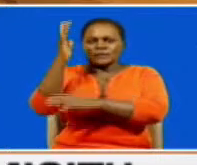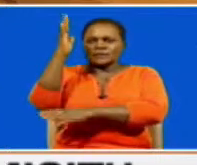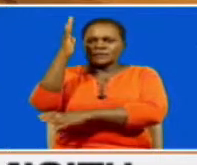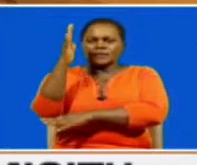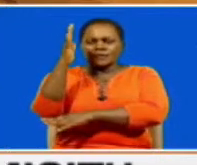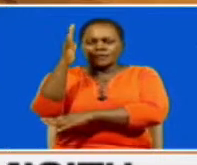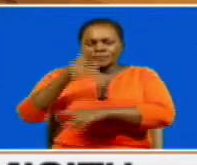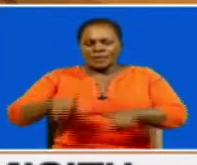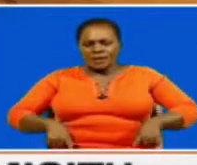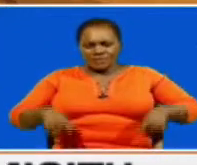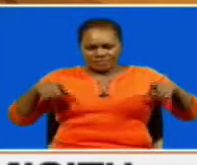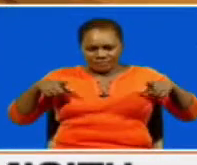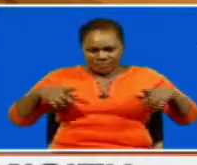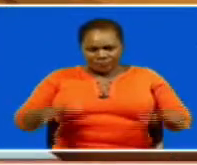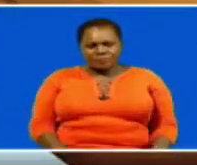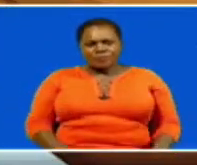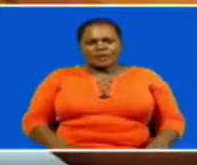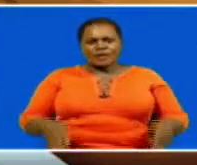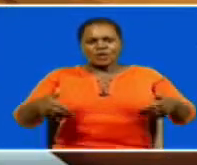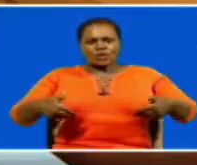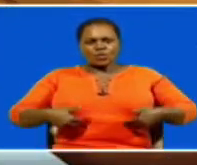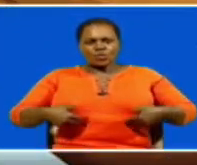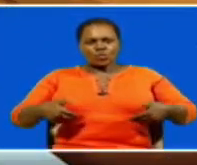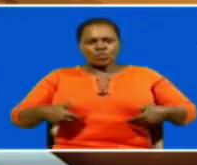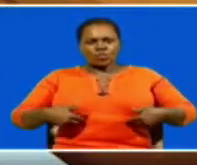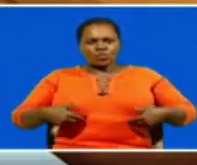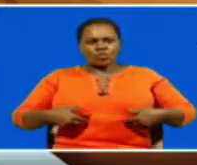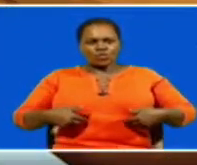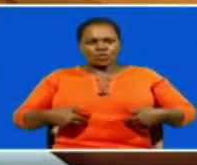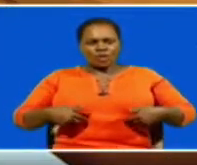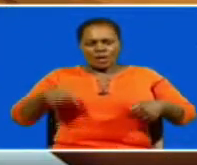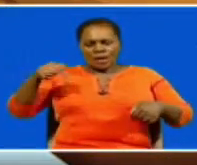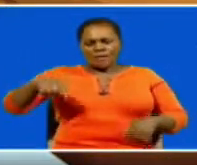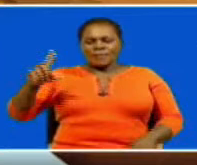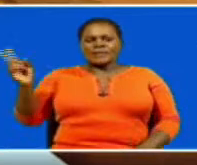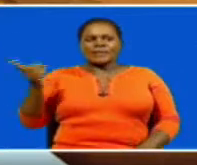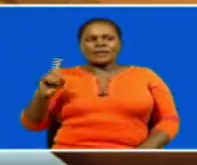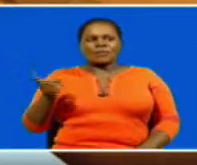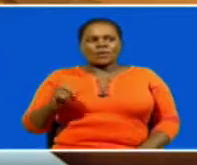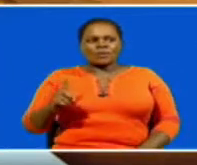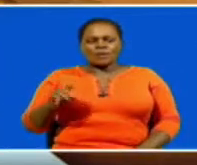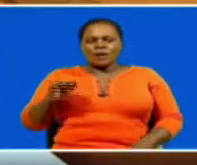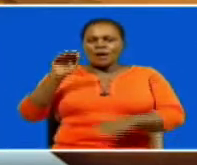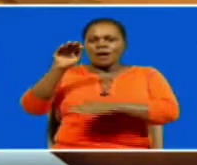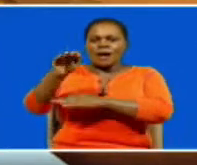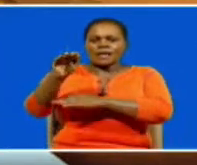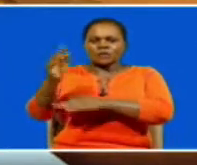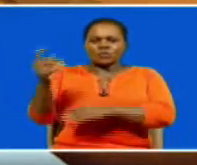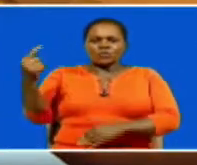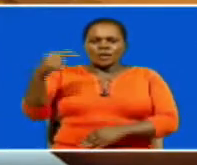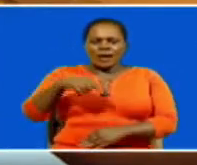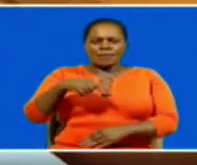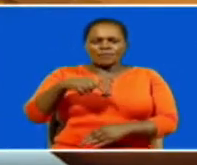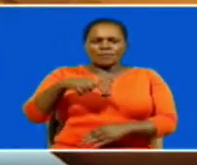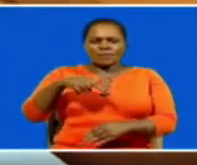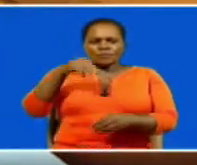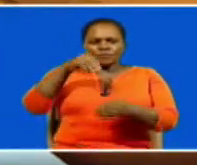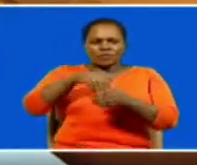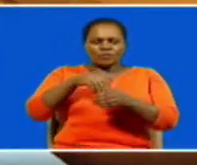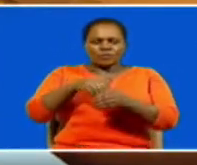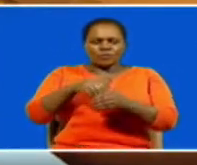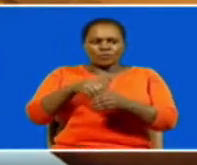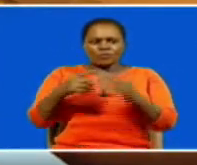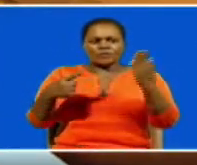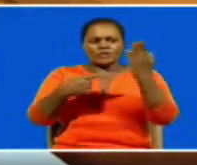miti maisha. Vijana katika mtaa wa Mihango hapa Nairobi wameombwa kujitokeza na kujihusisha na elimu ya